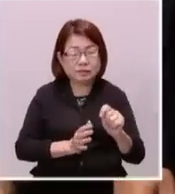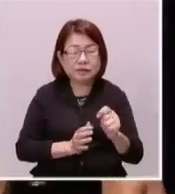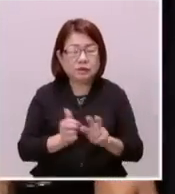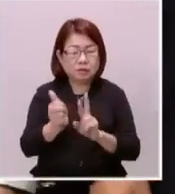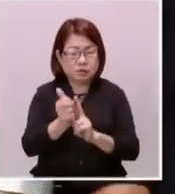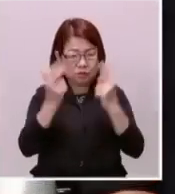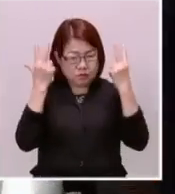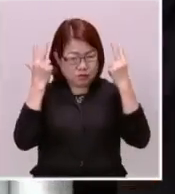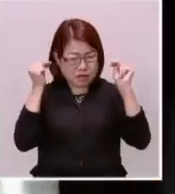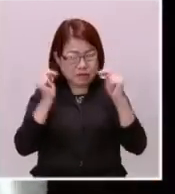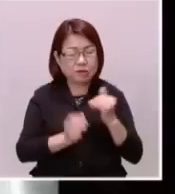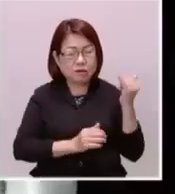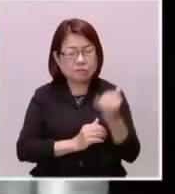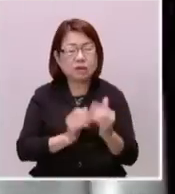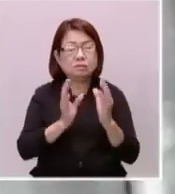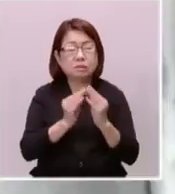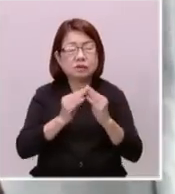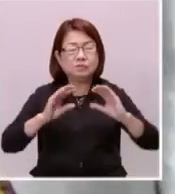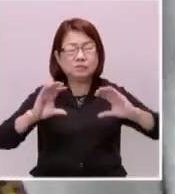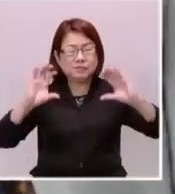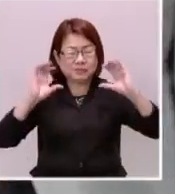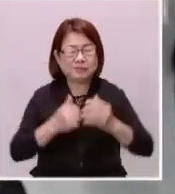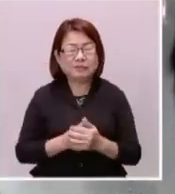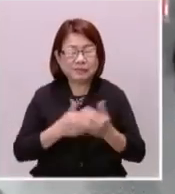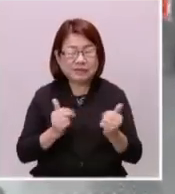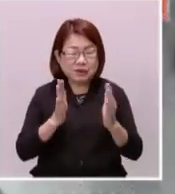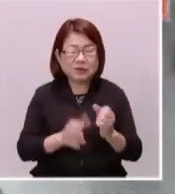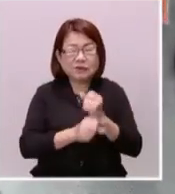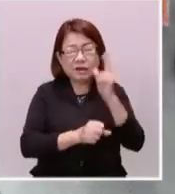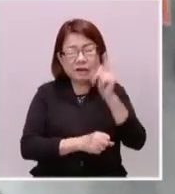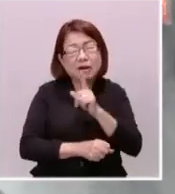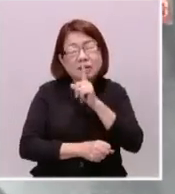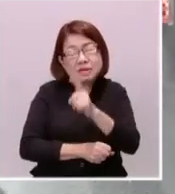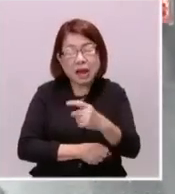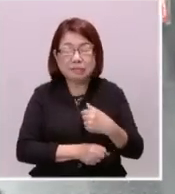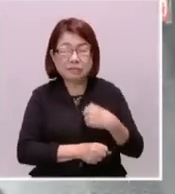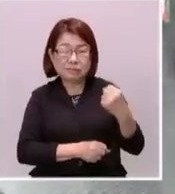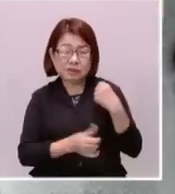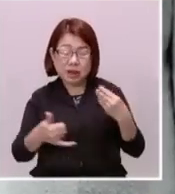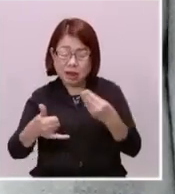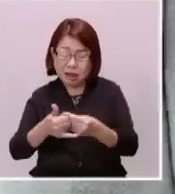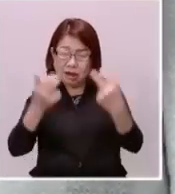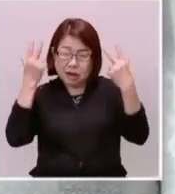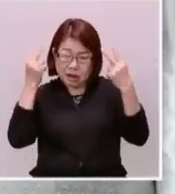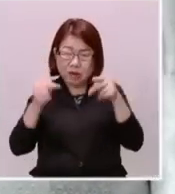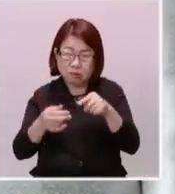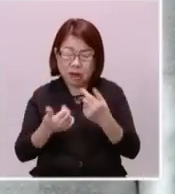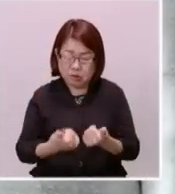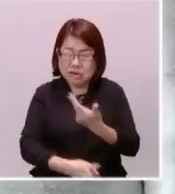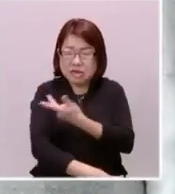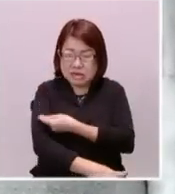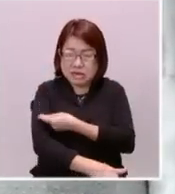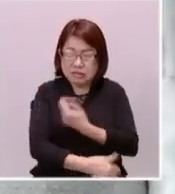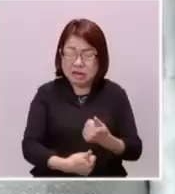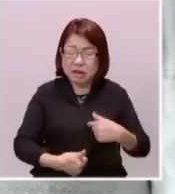ร่วมประชุมครม.ในวันนี้ได้อมยิ้มนะครับเมื่อผู้สื่อข่าวถามว่าจะให้กำลังใจท่านนายกในการรับวัคซีนต้านโควิด-19 ครั้